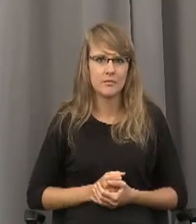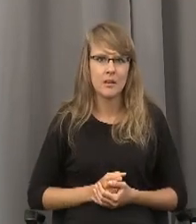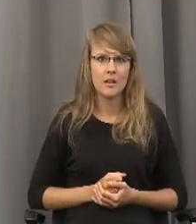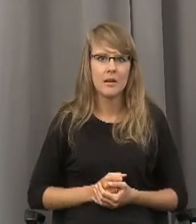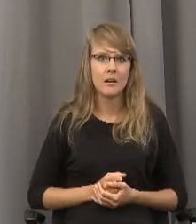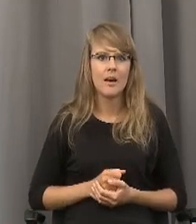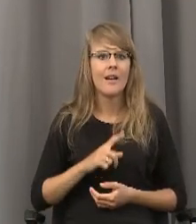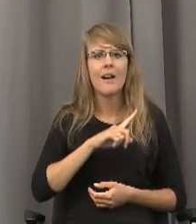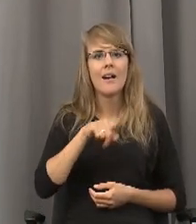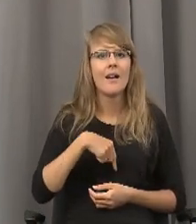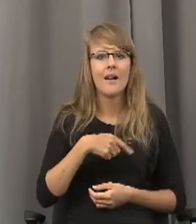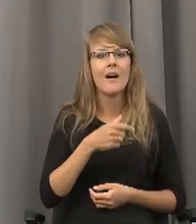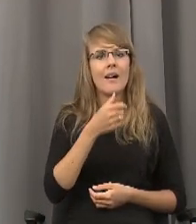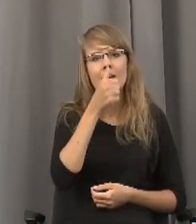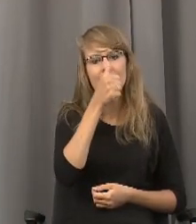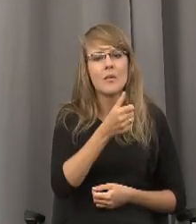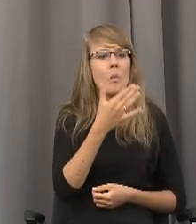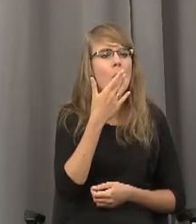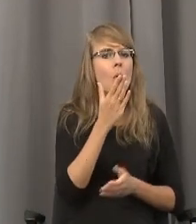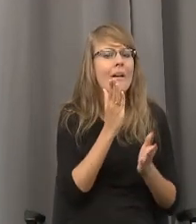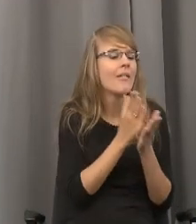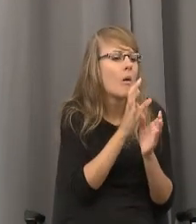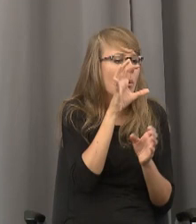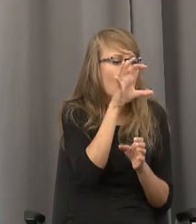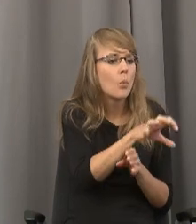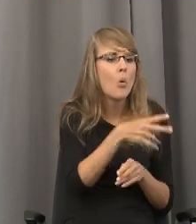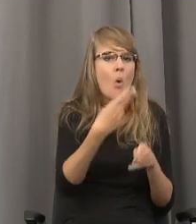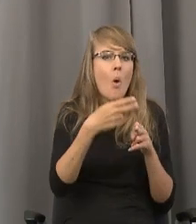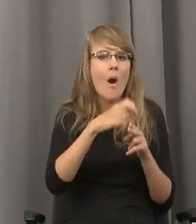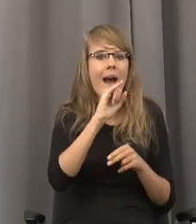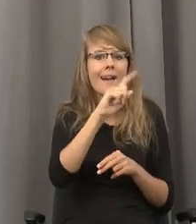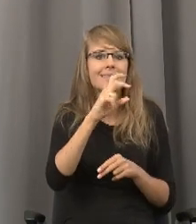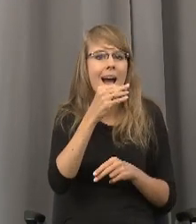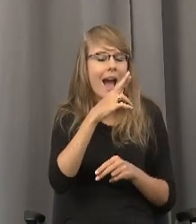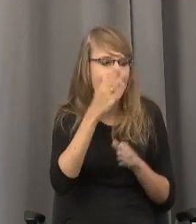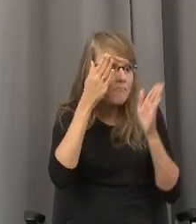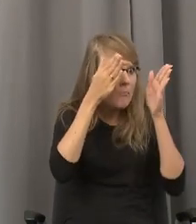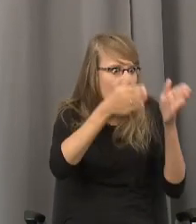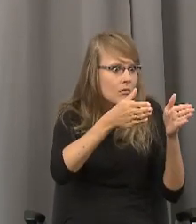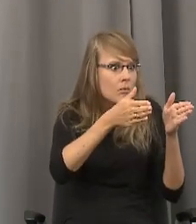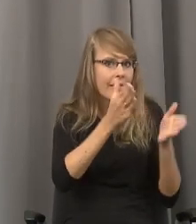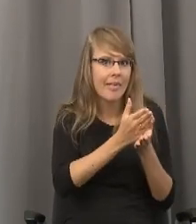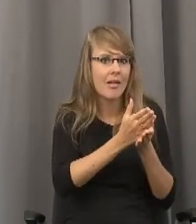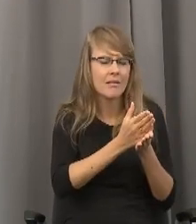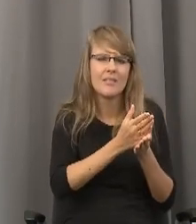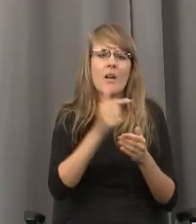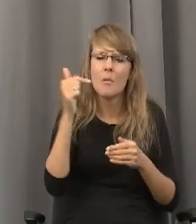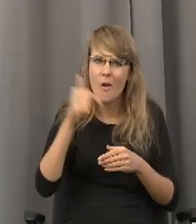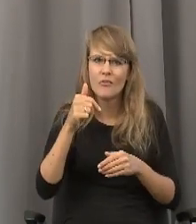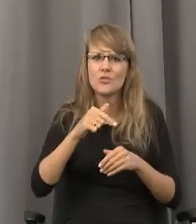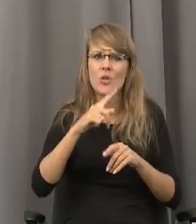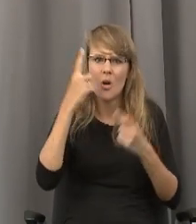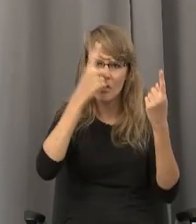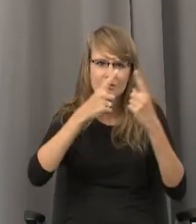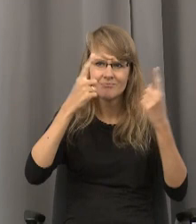pod postacią choroby Alzheimera tylko i koncentrować się na chorobie Alzheimera. Powinniśmy myśleć w kontekście całej populacji